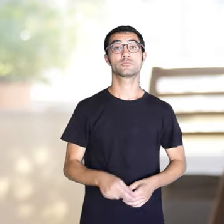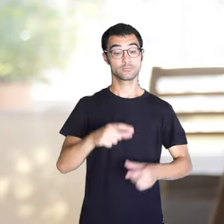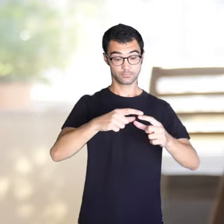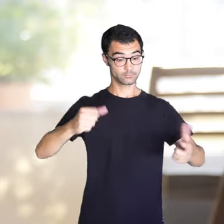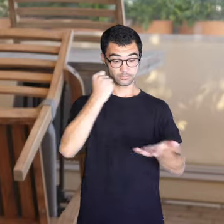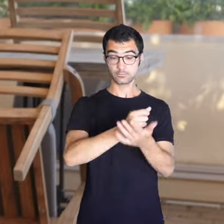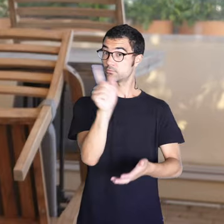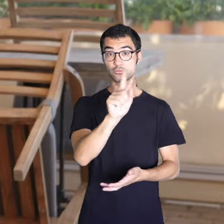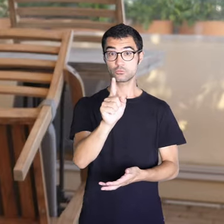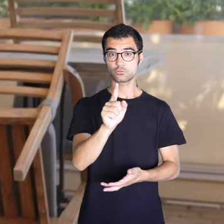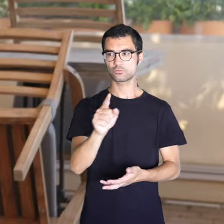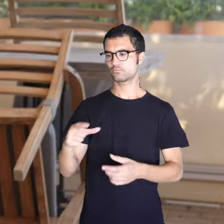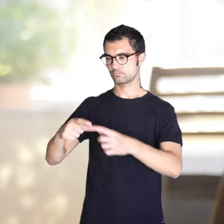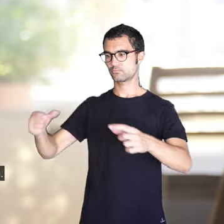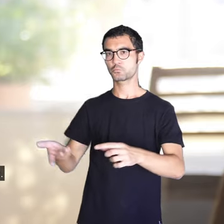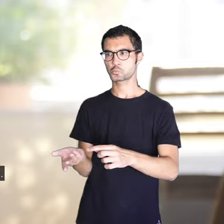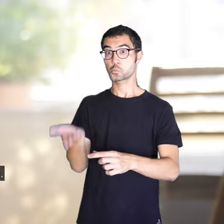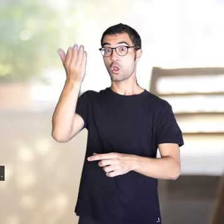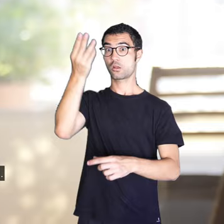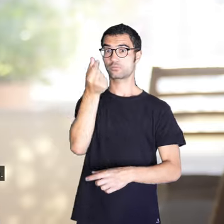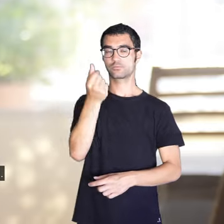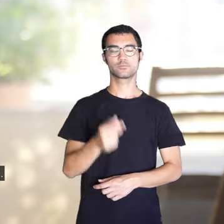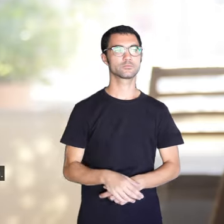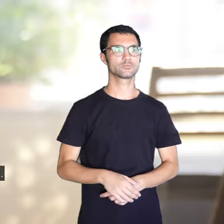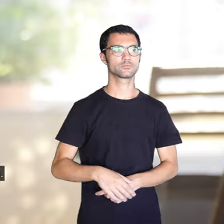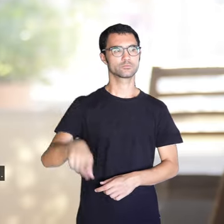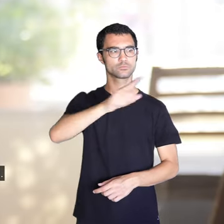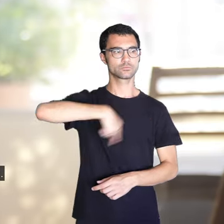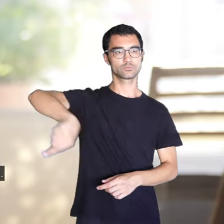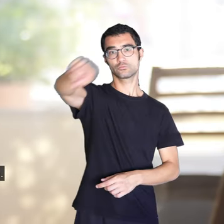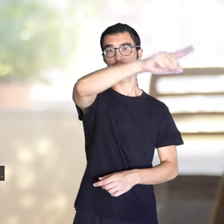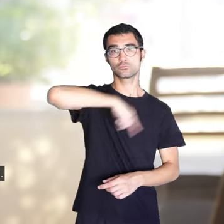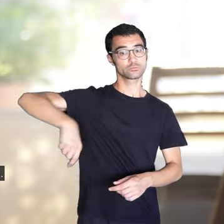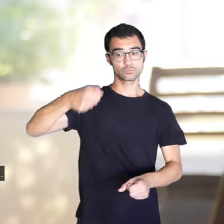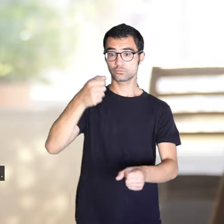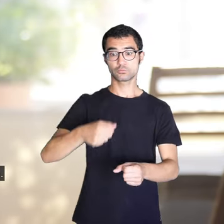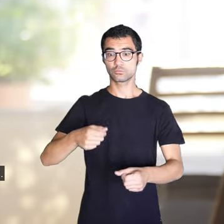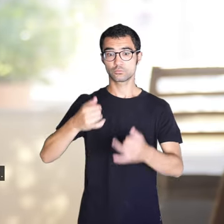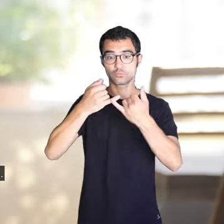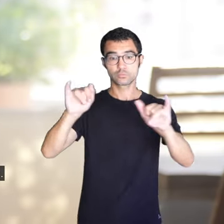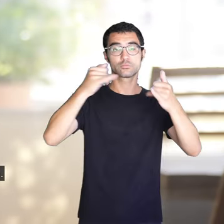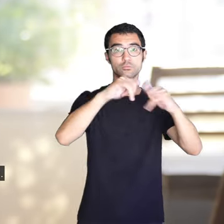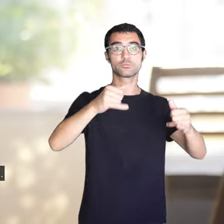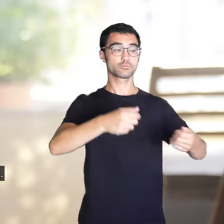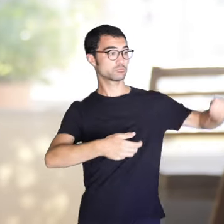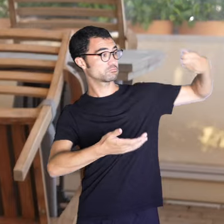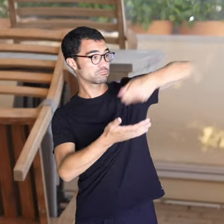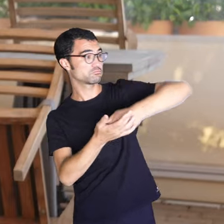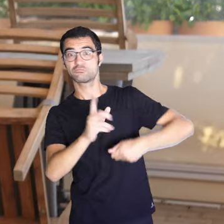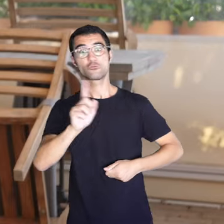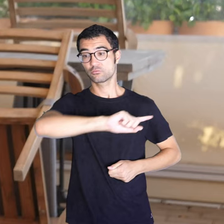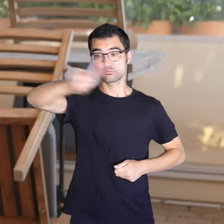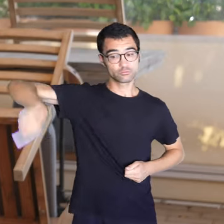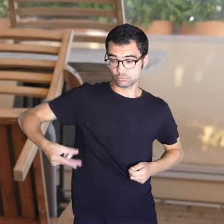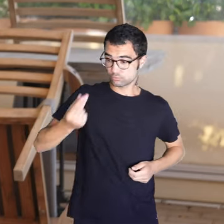5 euros. Per entrar les vermelles. Les festes no els apagava la gent d'esport, no els apagava nosaltres.